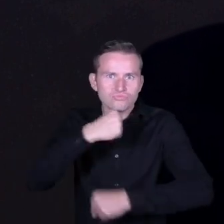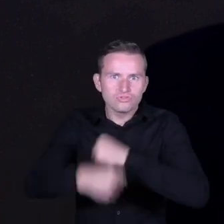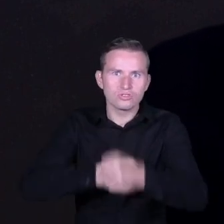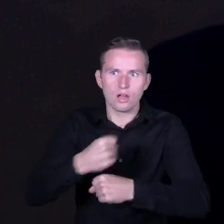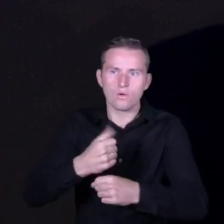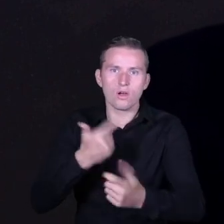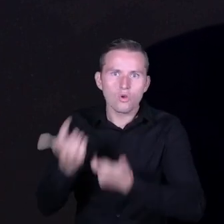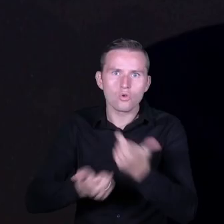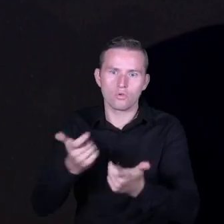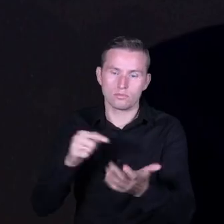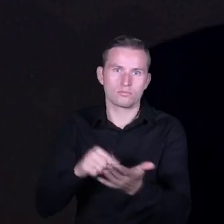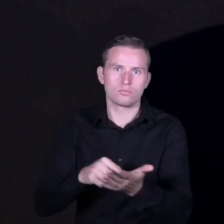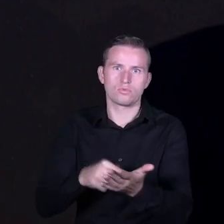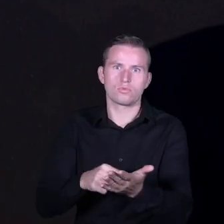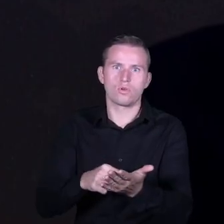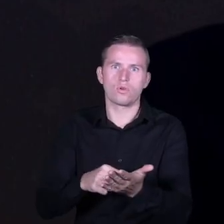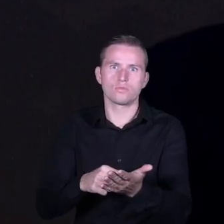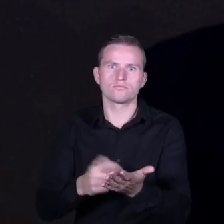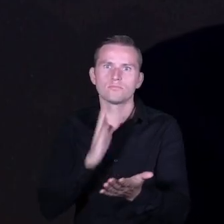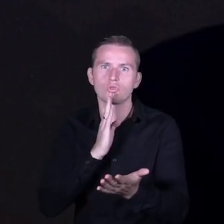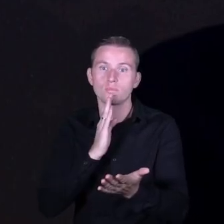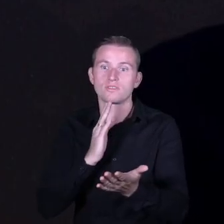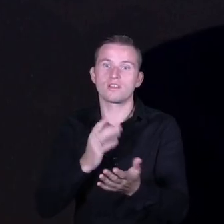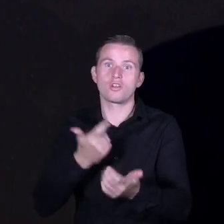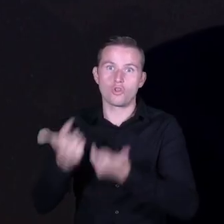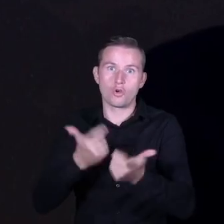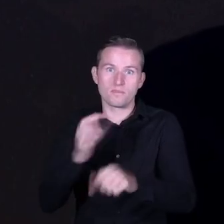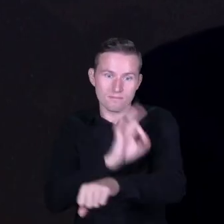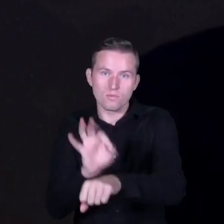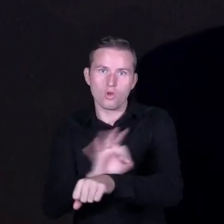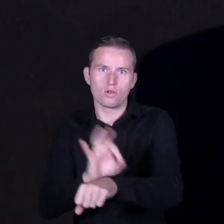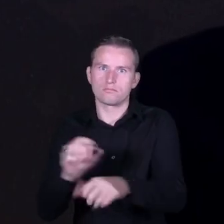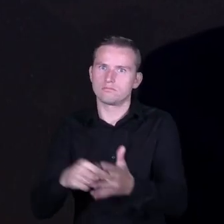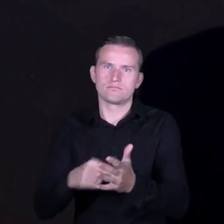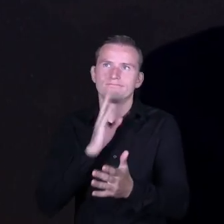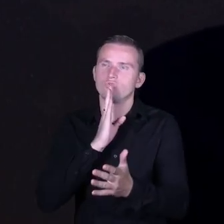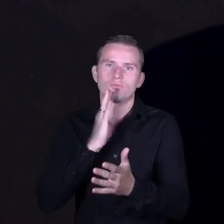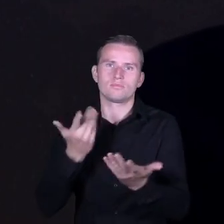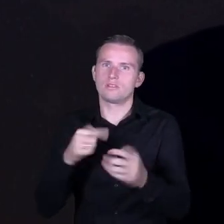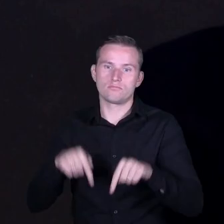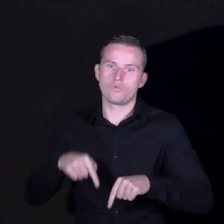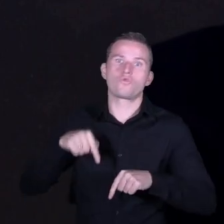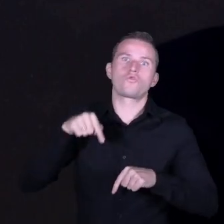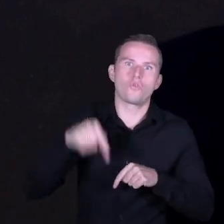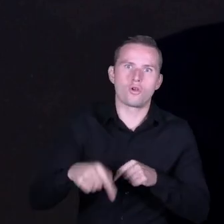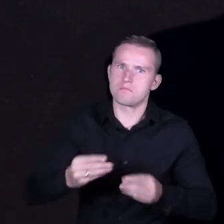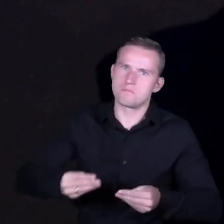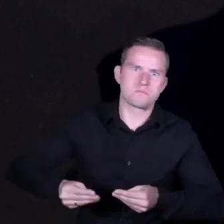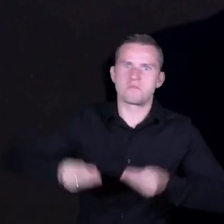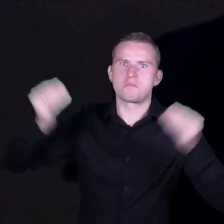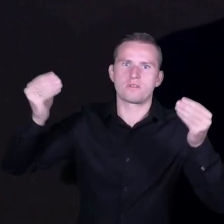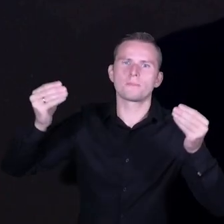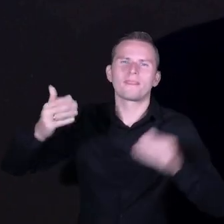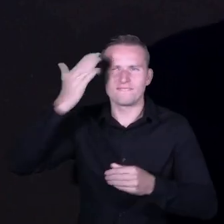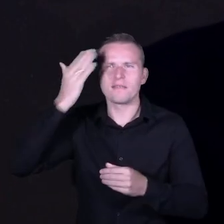wielu różnych innych przedsięwzięć, które, jak sądzę, przed nami, o których wiemy, że przed nami i które